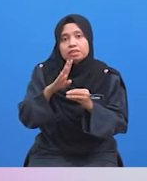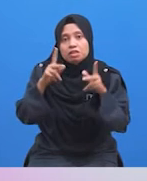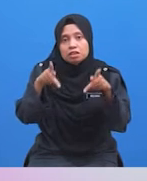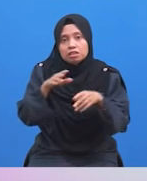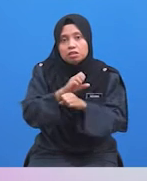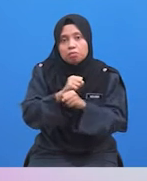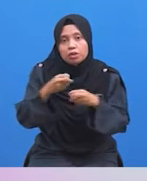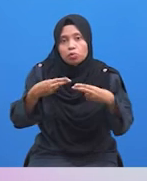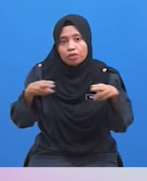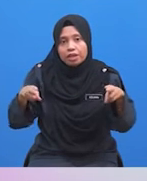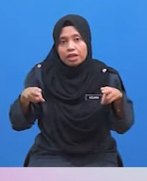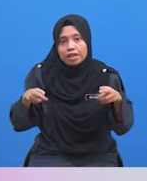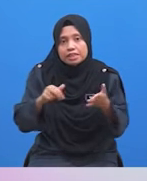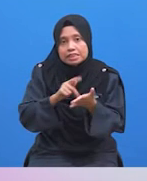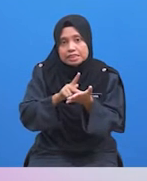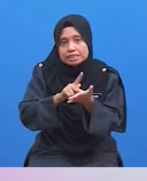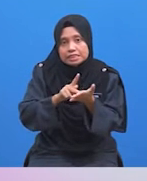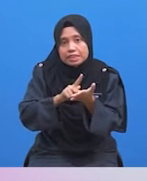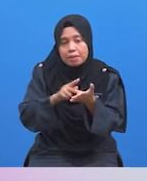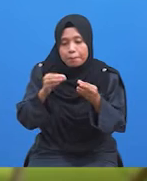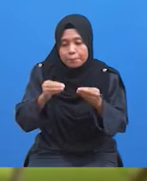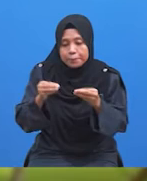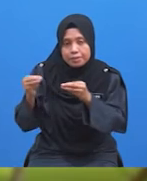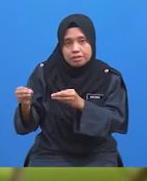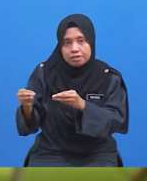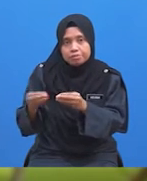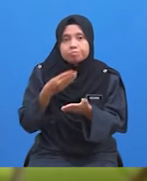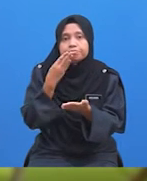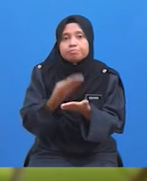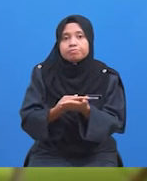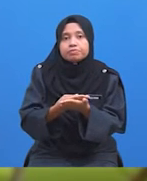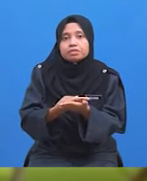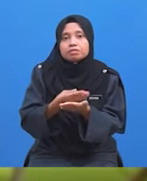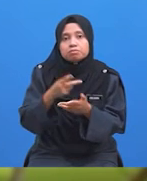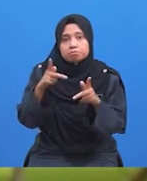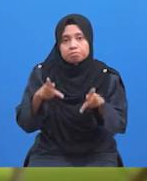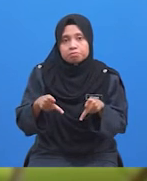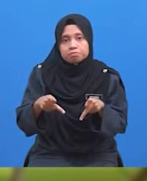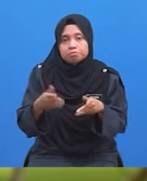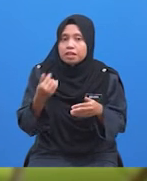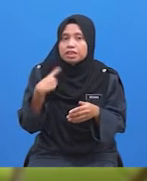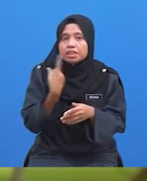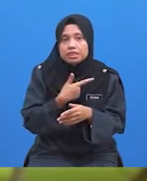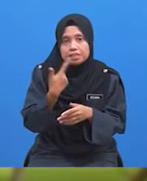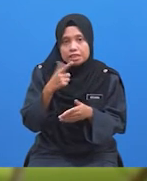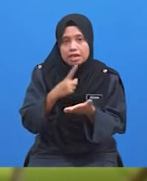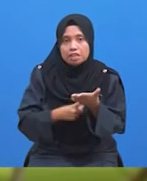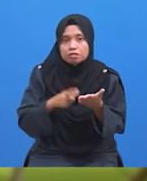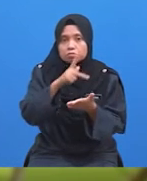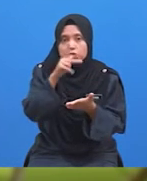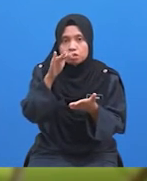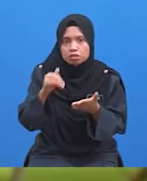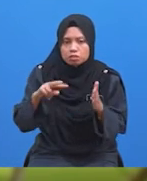dapat menguraikan kesan-kesan migrasi Baiklah para Plaza Sekarang mari kita lihat apakah